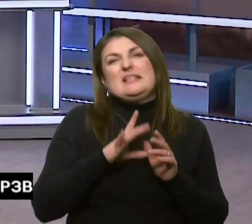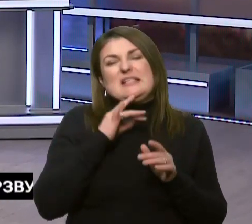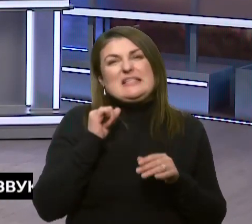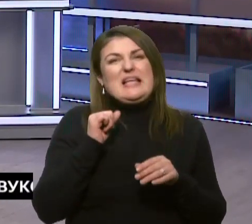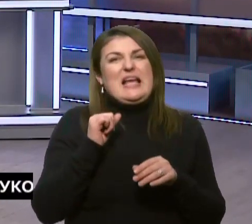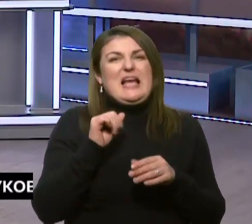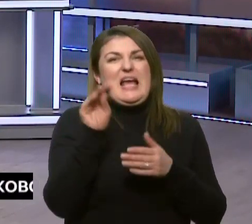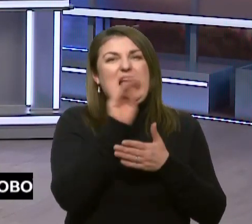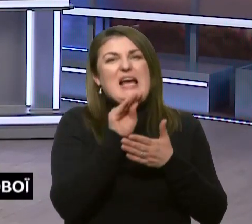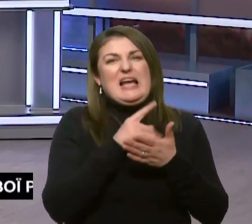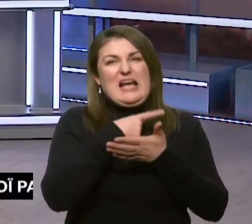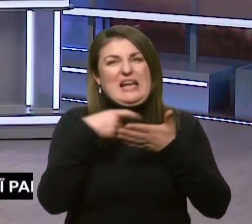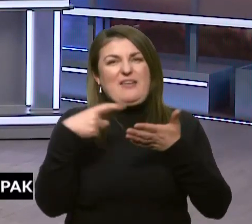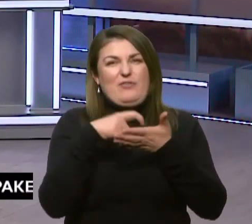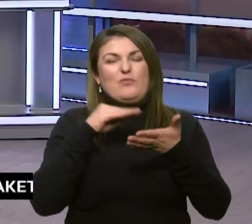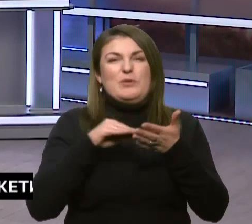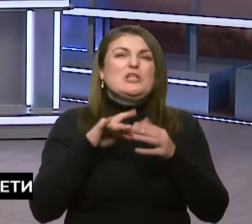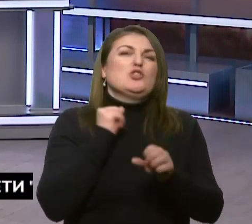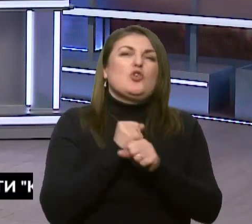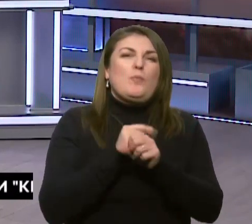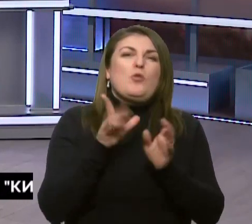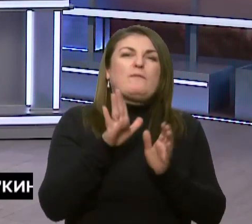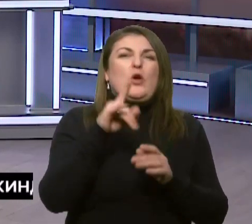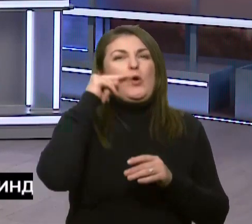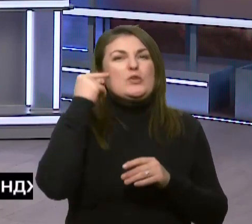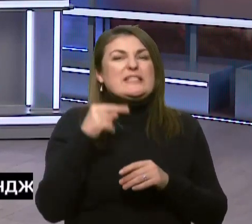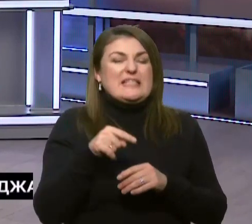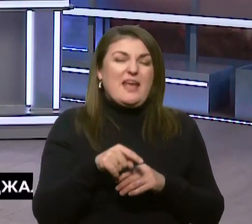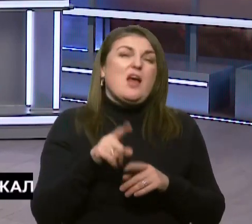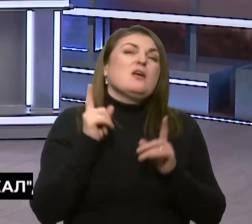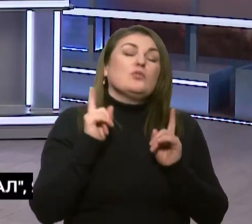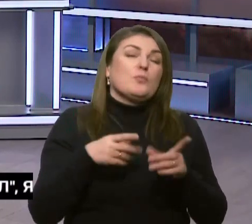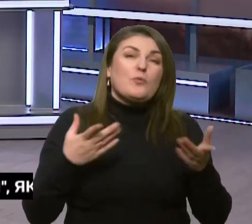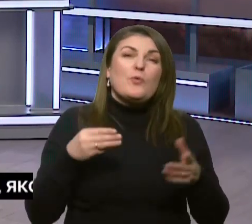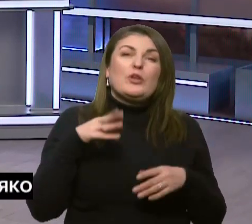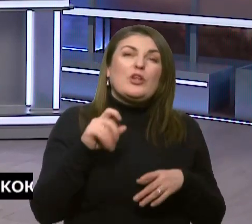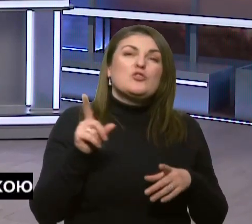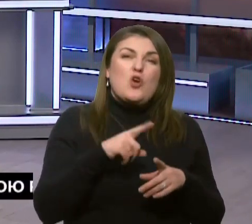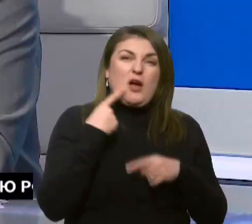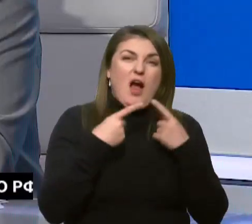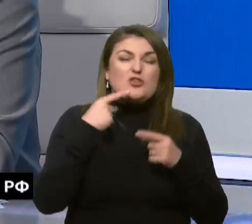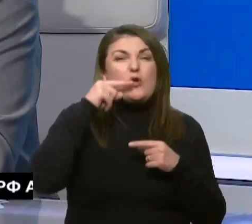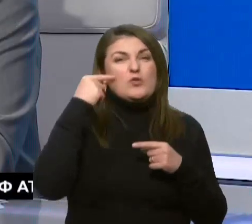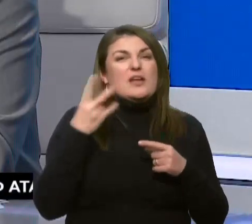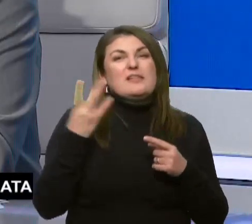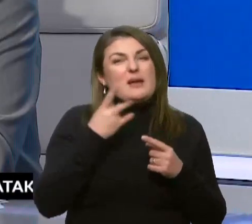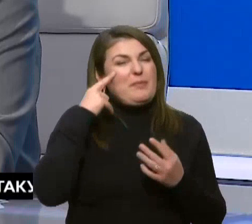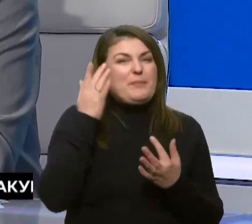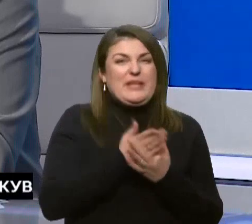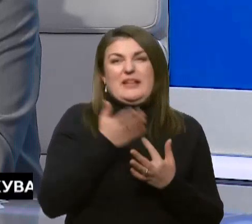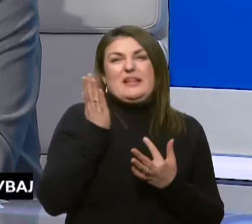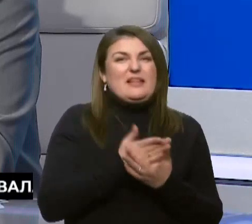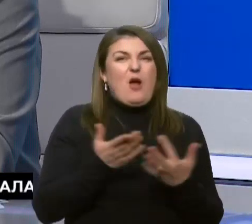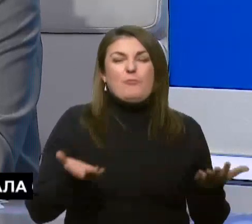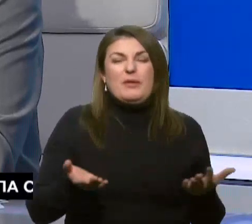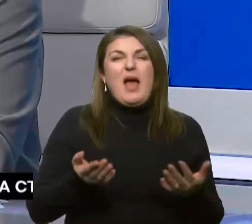гравіровкою, зроблено в Росії, наприклад. От. Тому, знов-таки, те, що каже Росія, треба ділити навпаки.